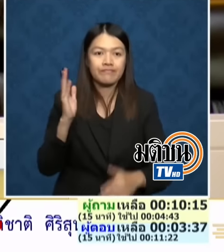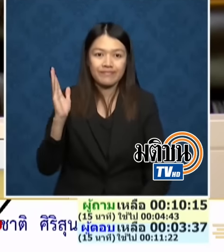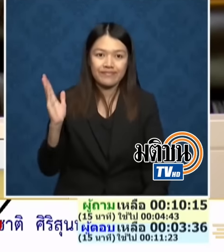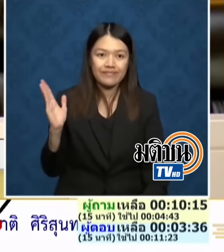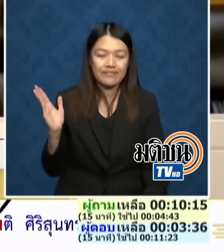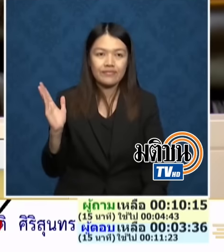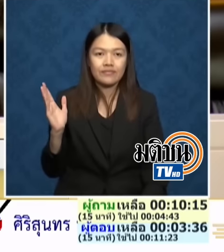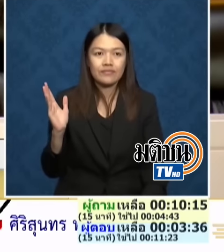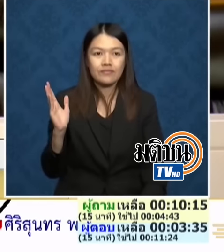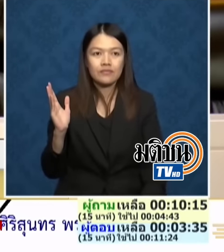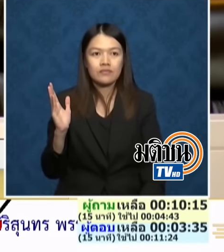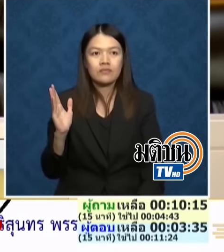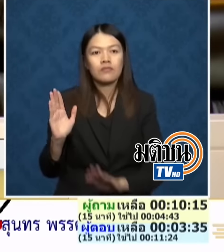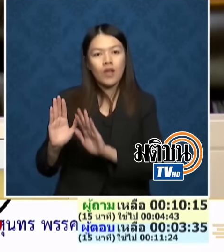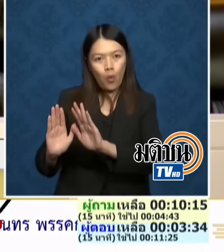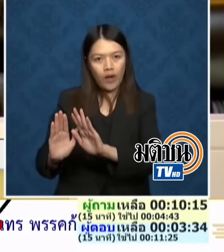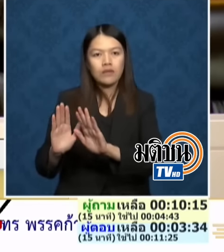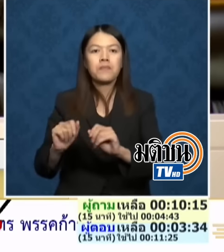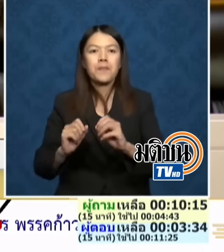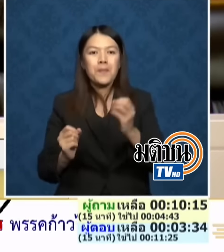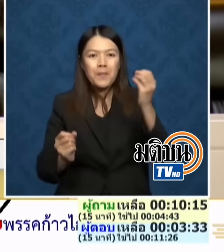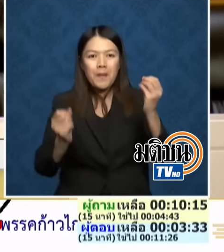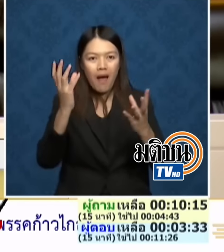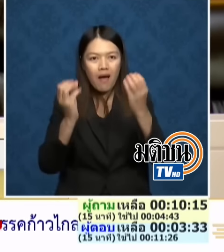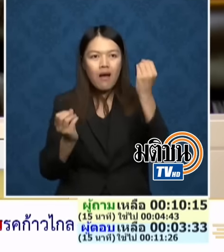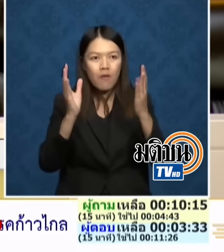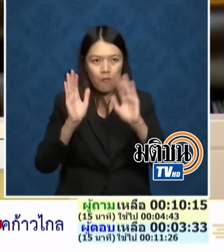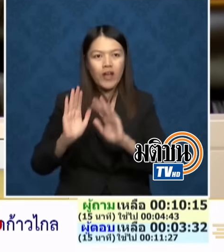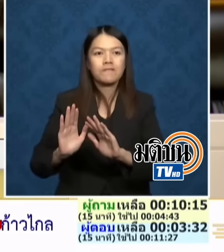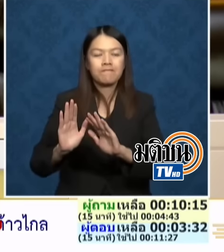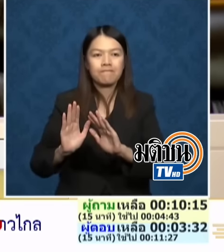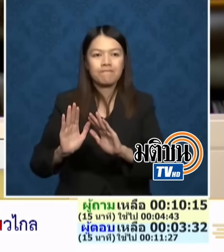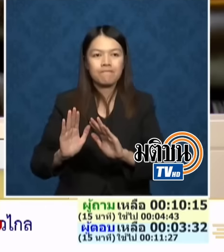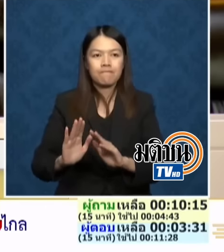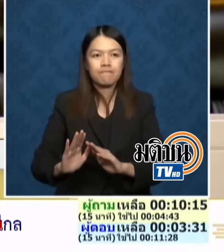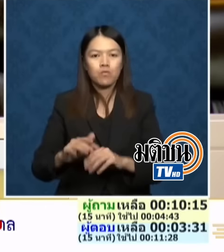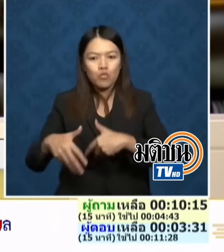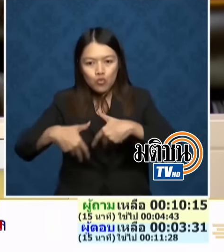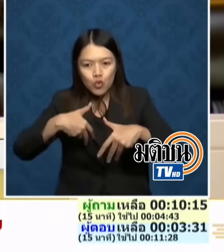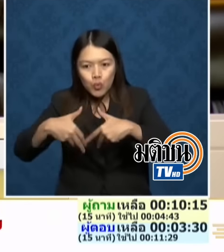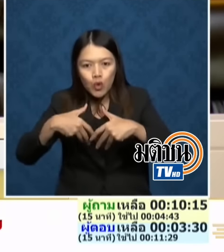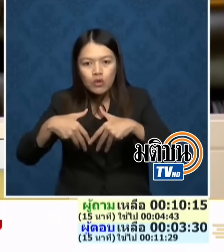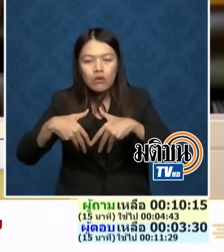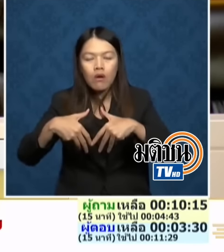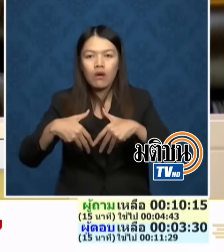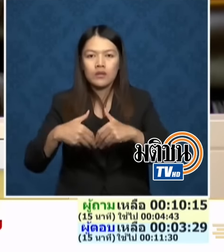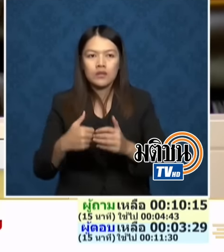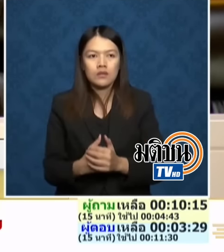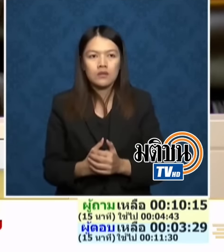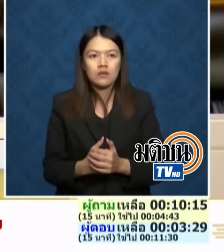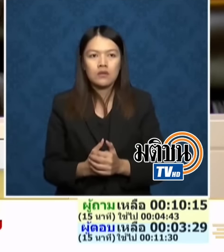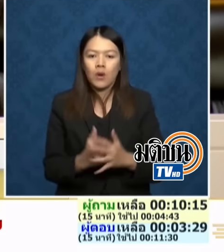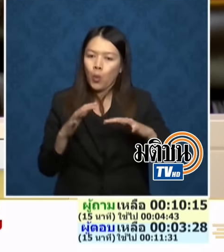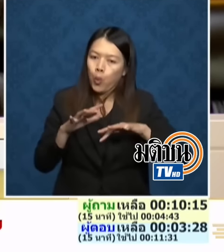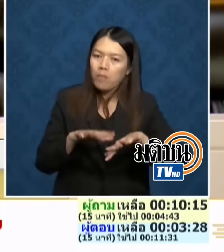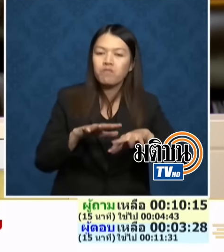จะต้องรักษาไ้เป็นป่าจะเป็ป่าชมชนที่ให้พี่น้องในพืนที่ร่ว